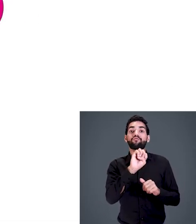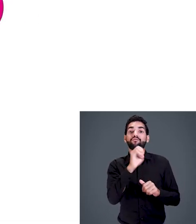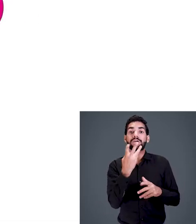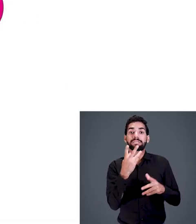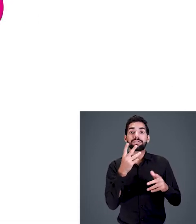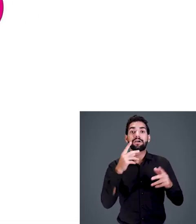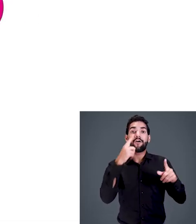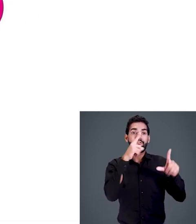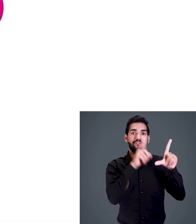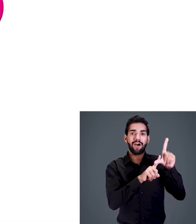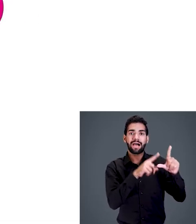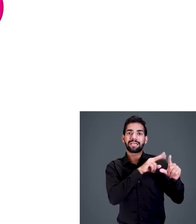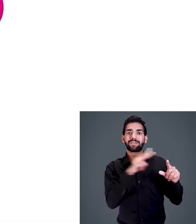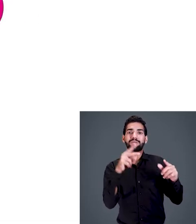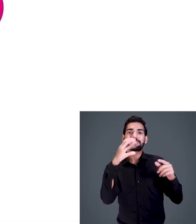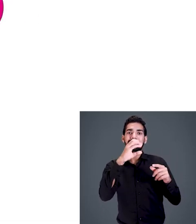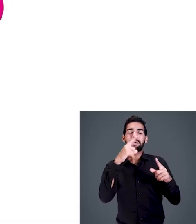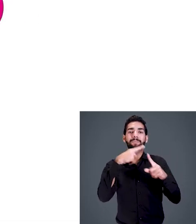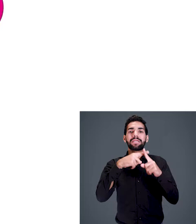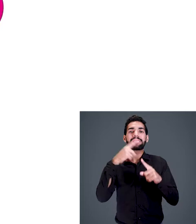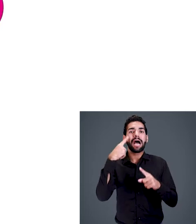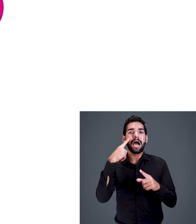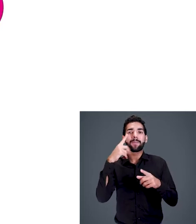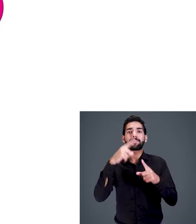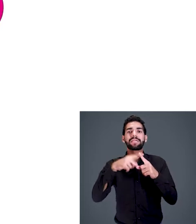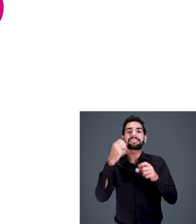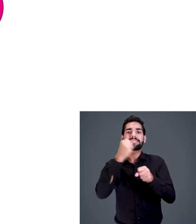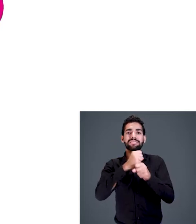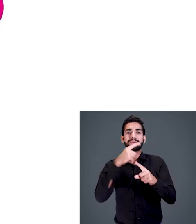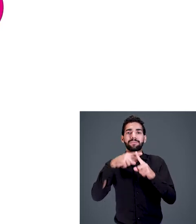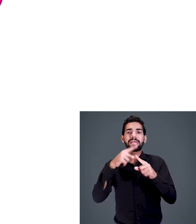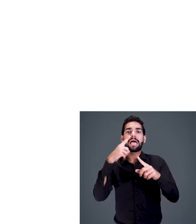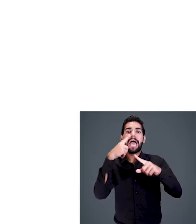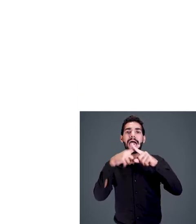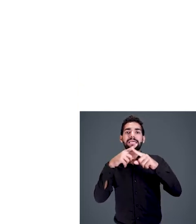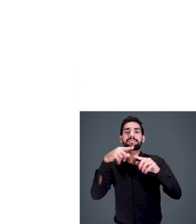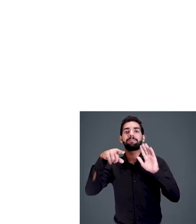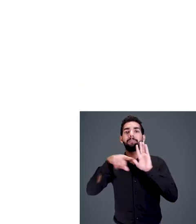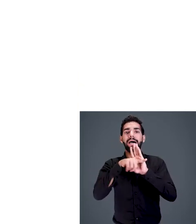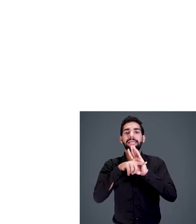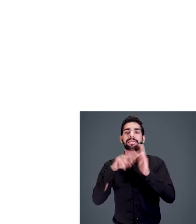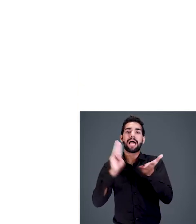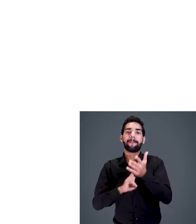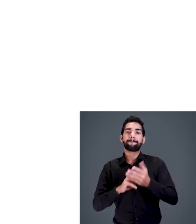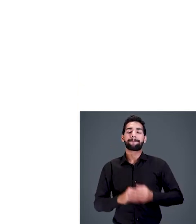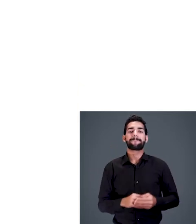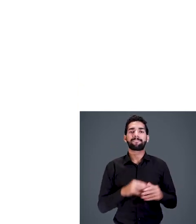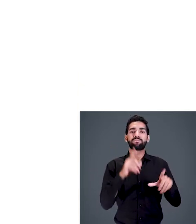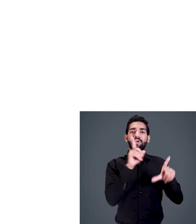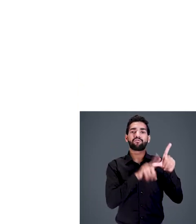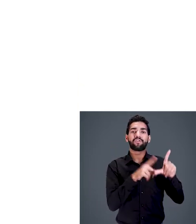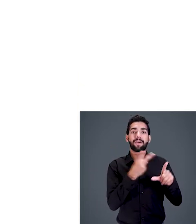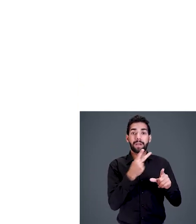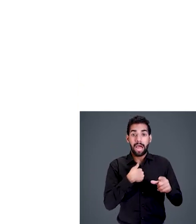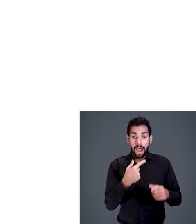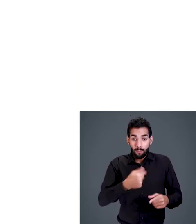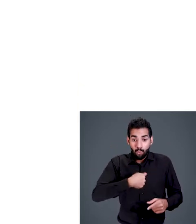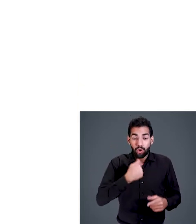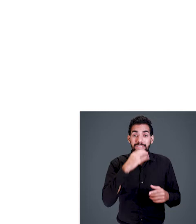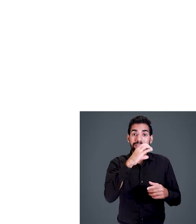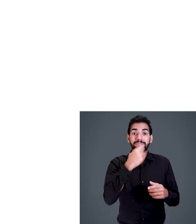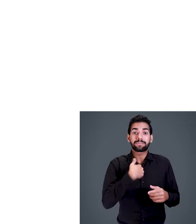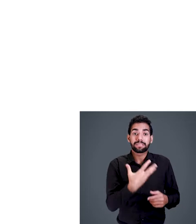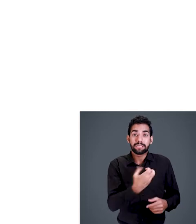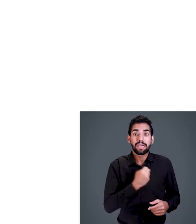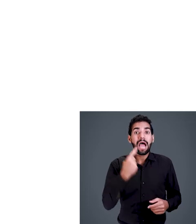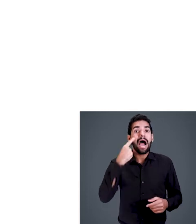Y = C + I + G + X - M। Y आपका GDP है, C आपकी कंजम्पशन